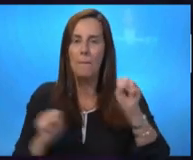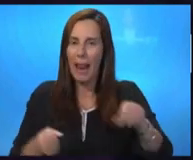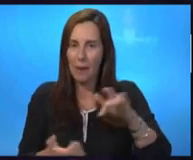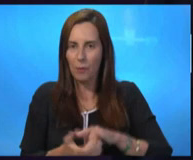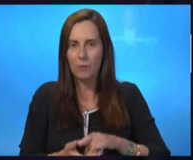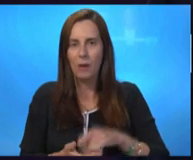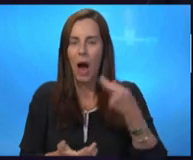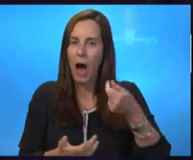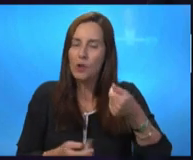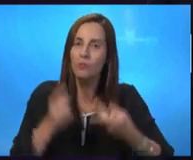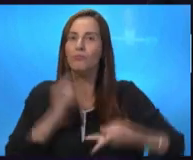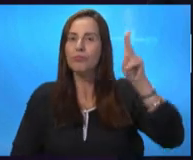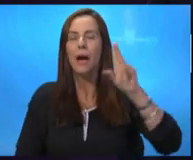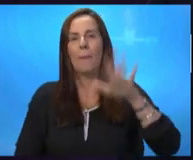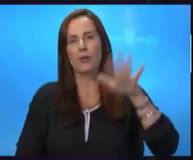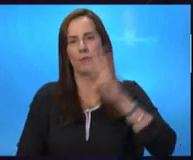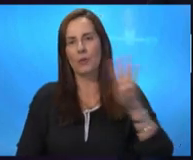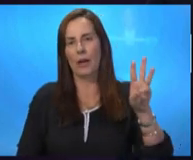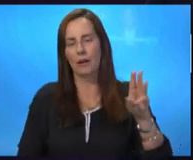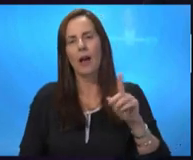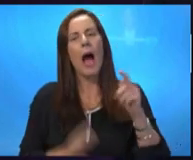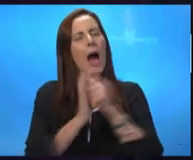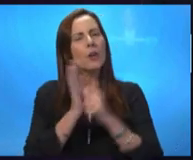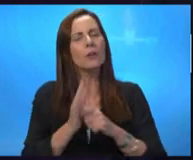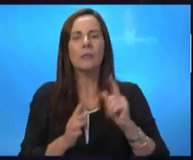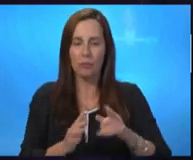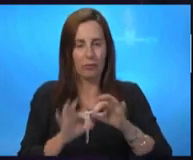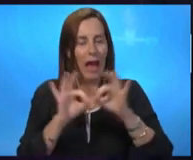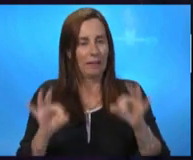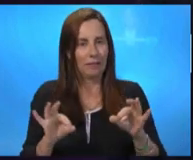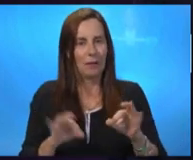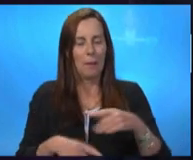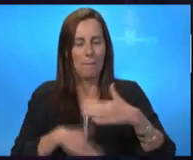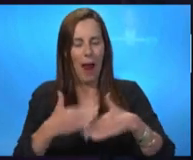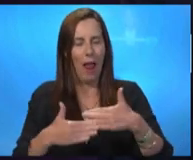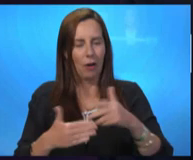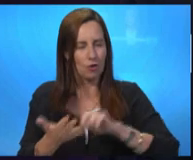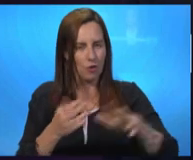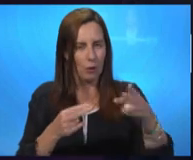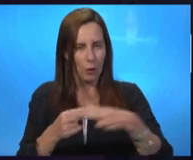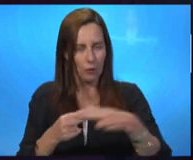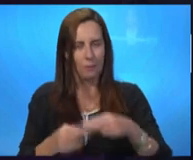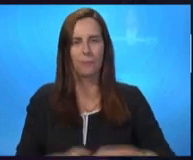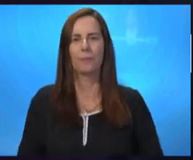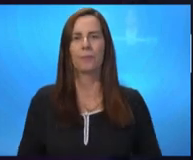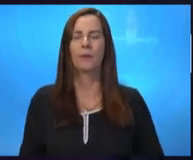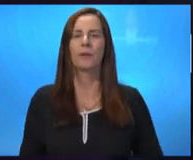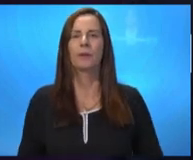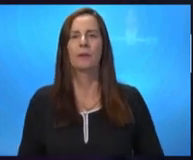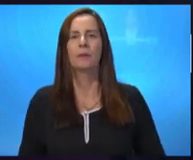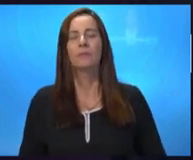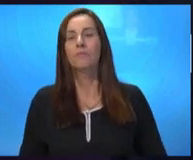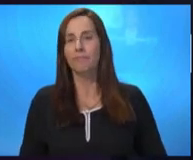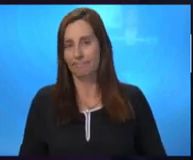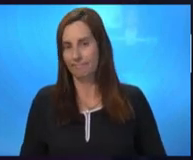עולה ל-5,000 שקלים. התקנות האלה צפויות להיכנס לתוקף במהלך 3 החודשים הקרובים. ברקע,